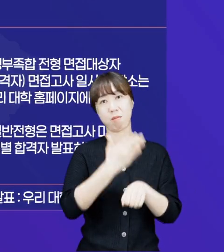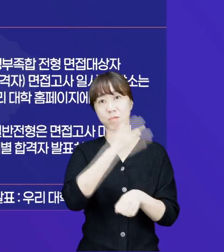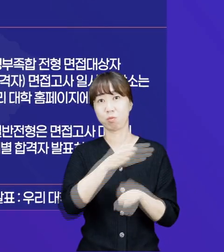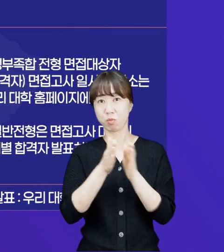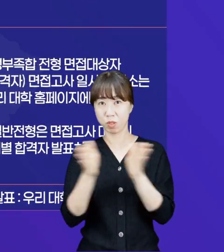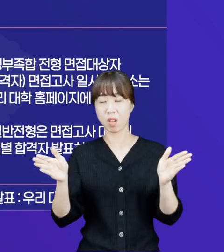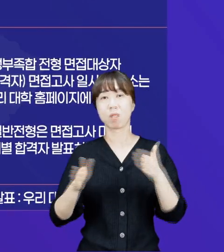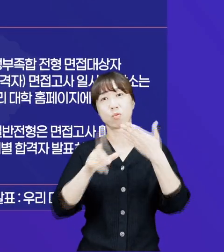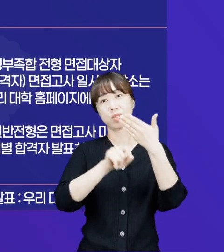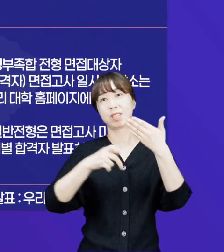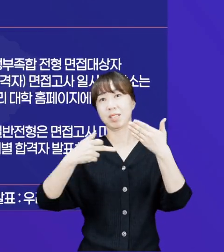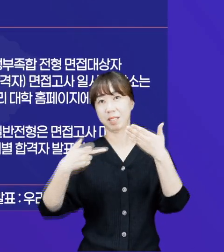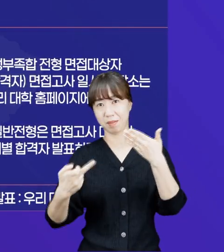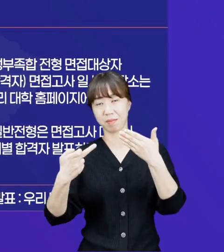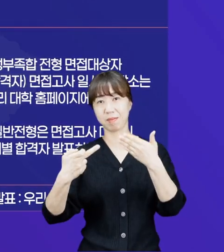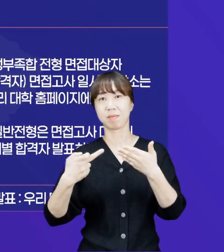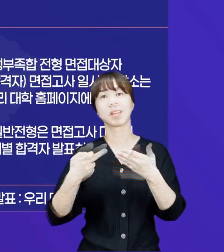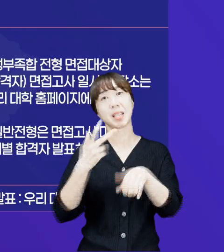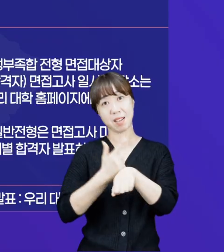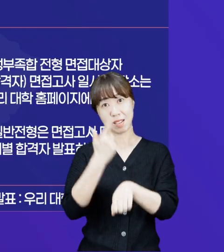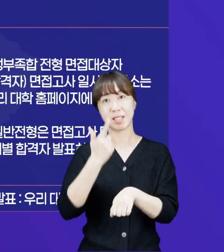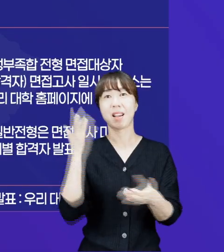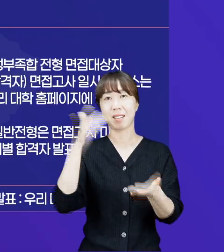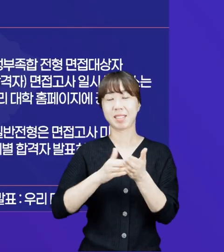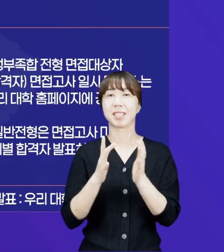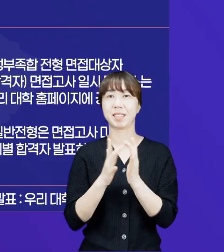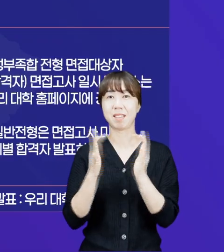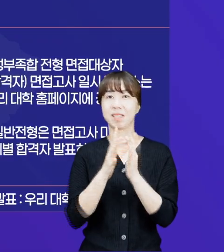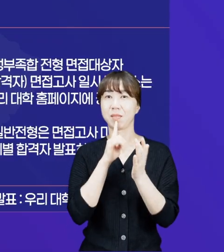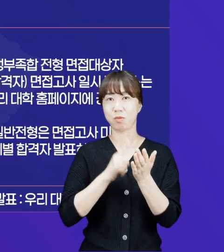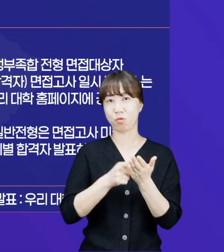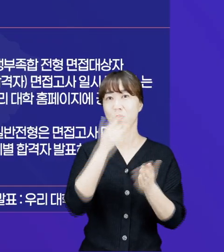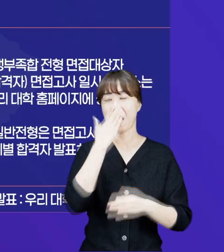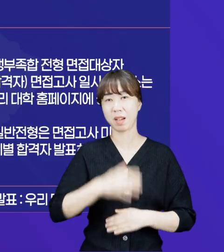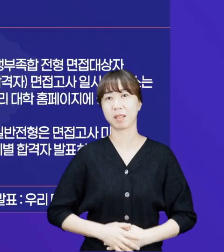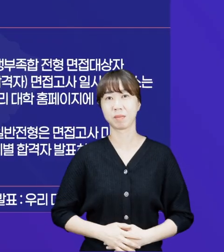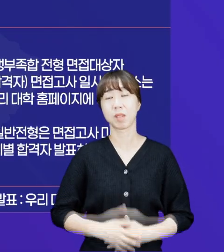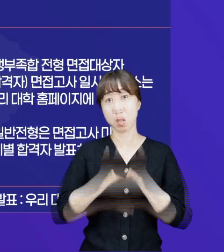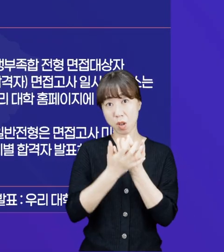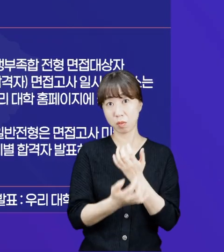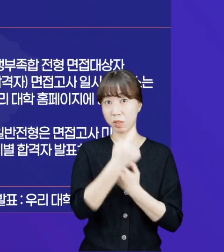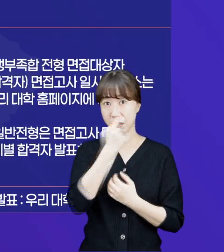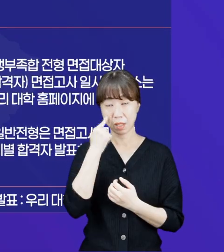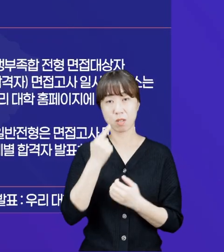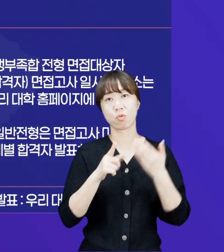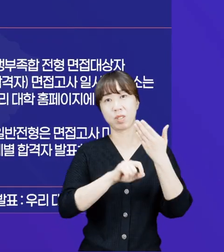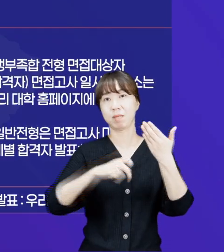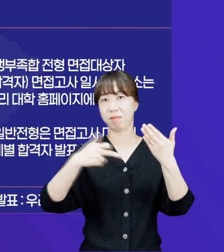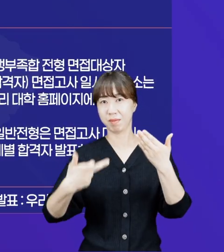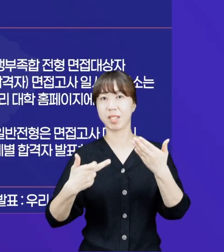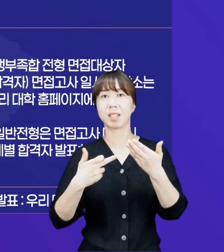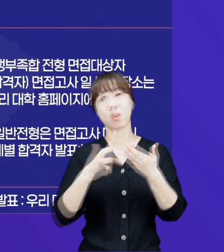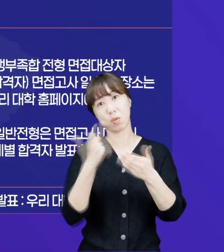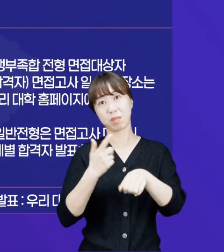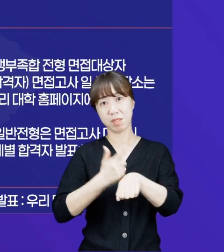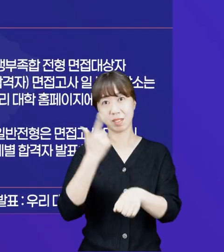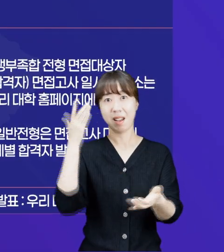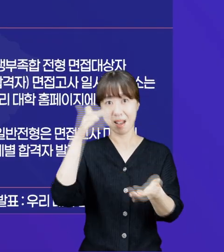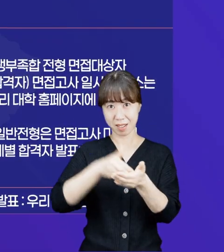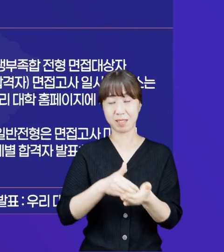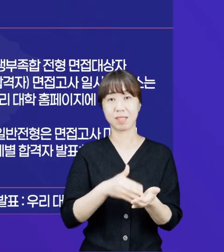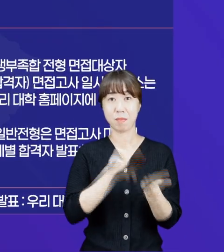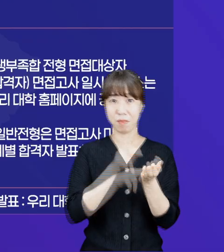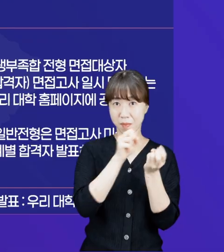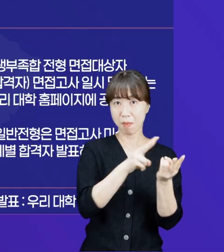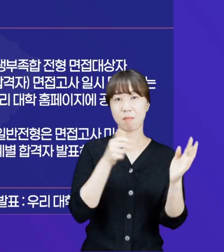인터넷 접수로 진행됩니다. 지원 자격 증빙 서류는 9월 17일 18시까지 등기 우편 또는 방문 제출해 주셔야 하며 기타